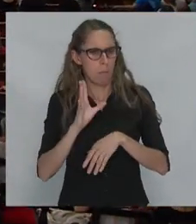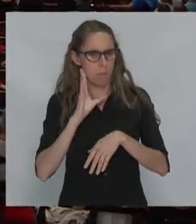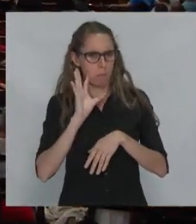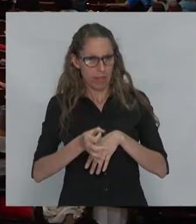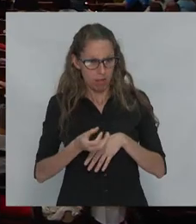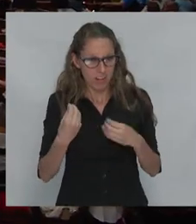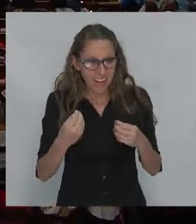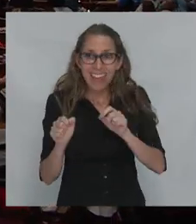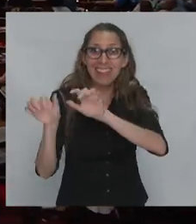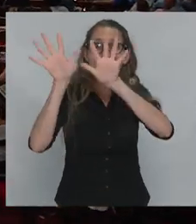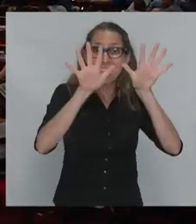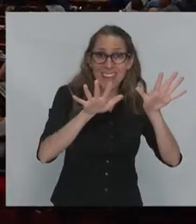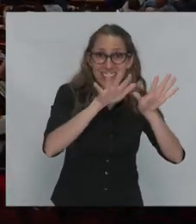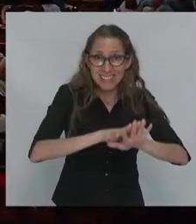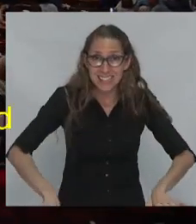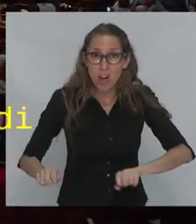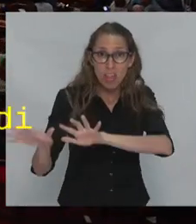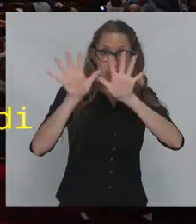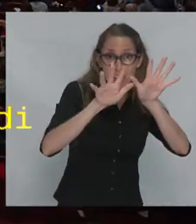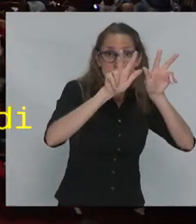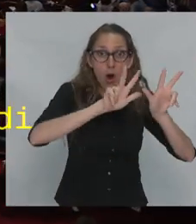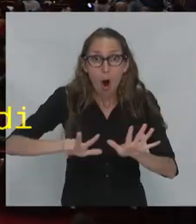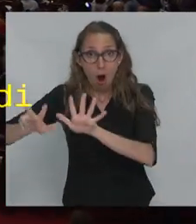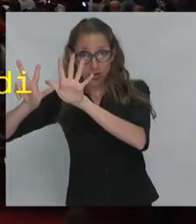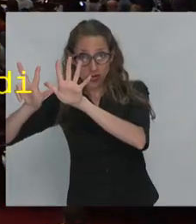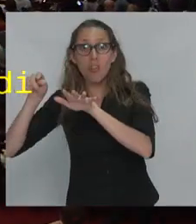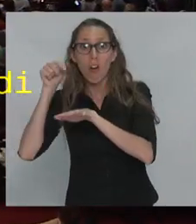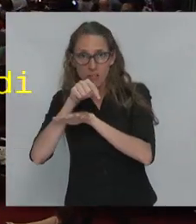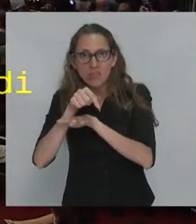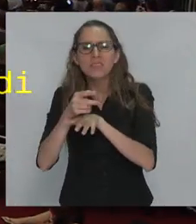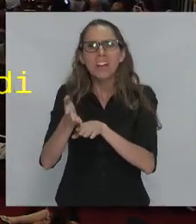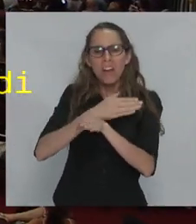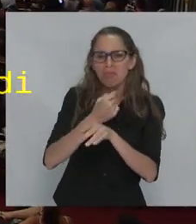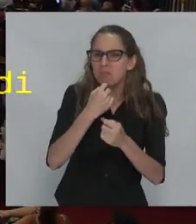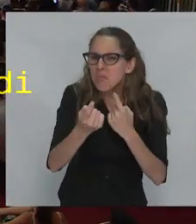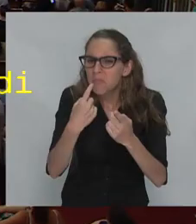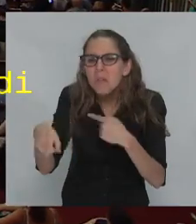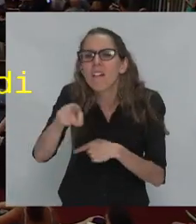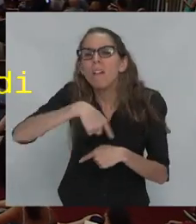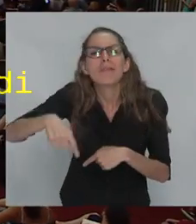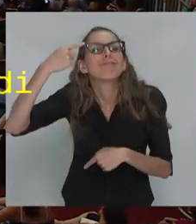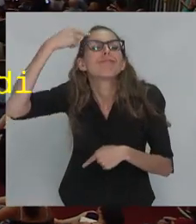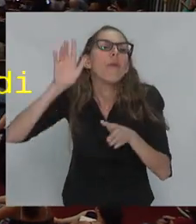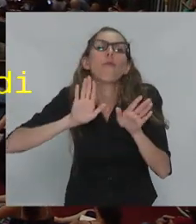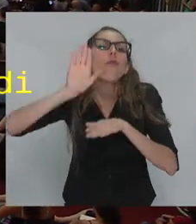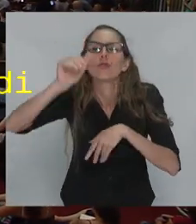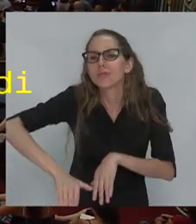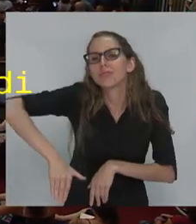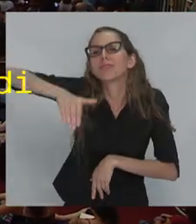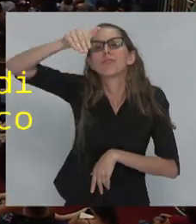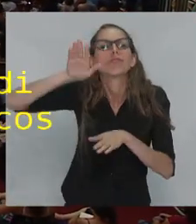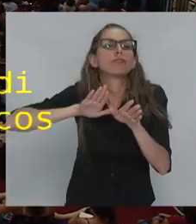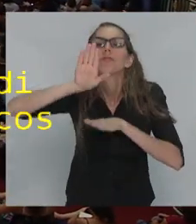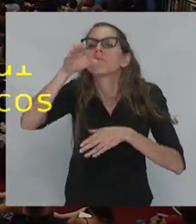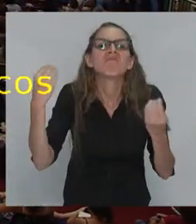10, quand je leur ai demandé « Qu'est-ce que vous voulez devenir quand vous serez grand ?» Vous savez comment les